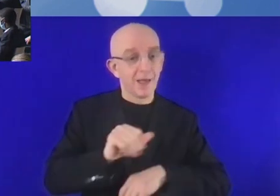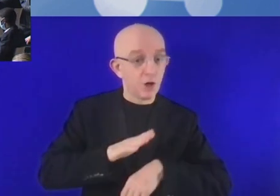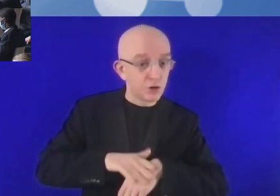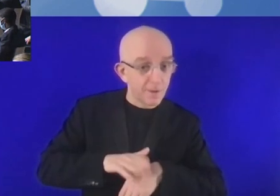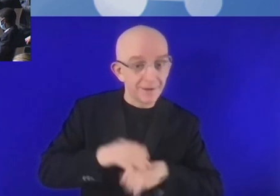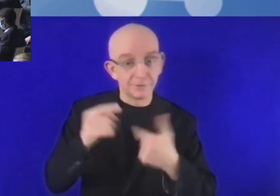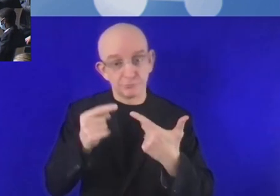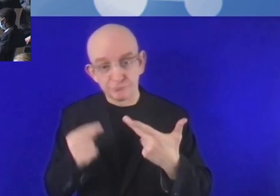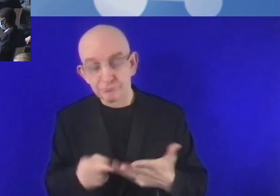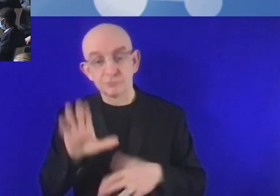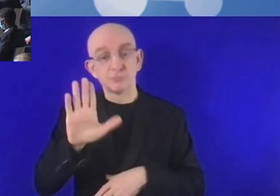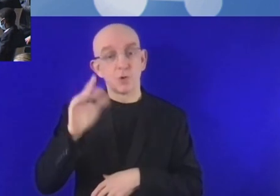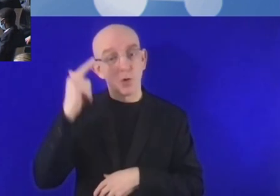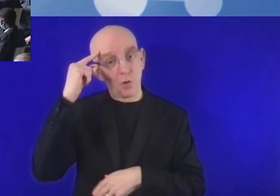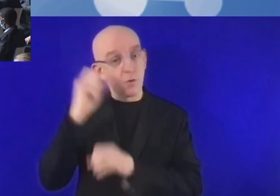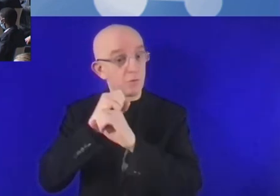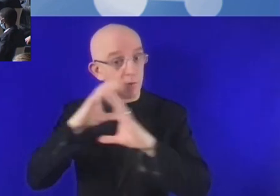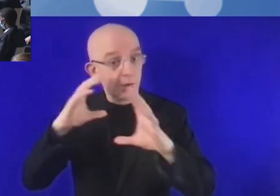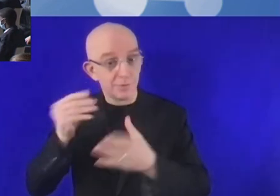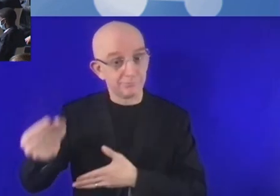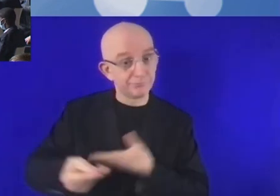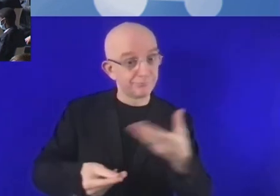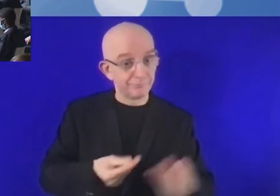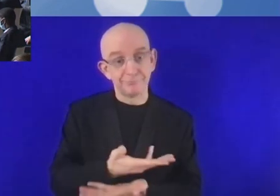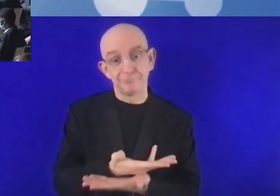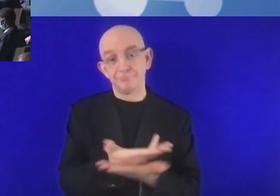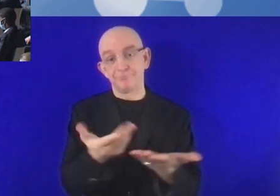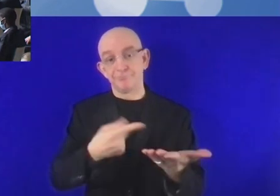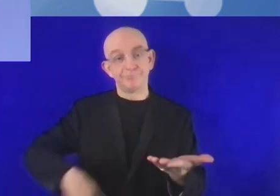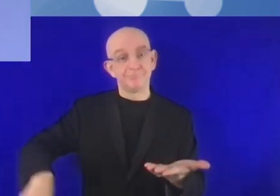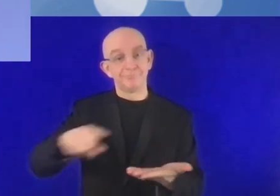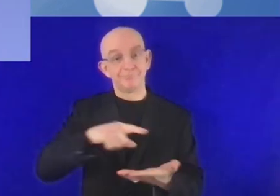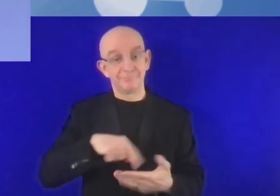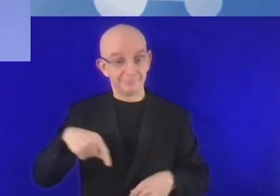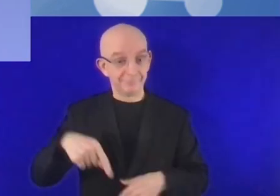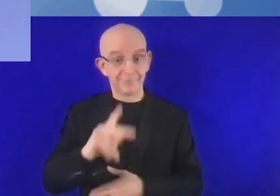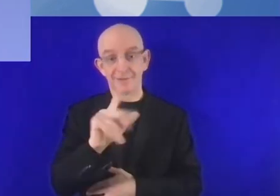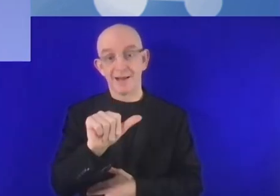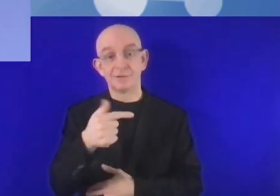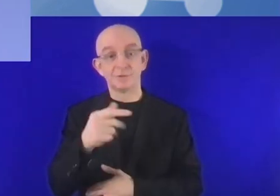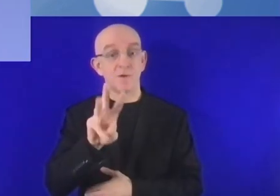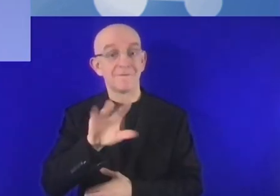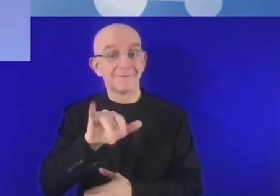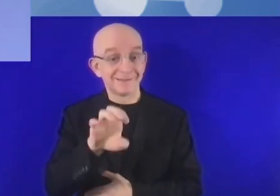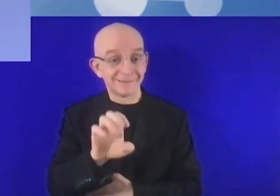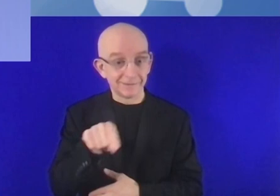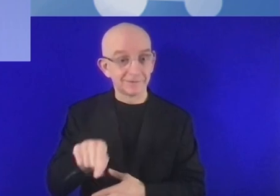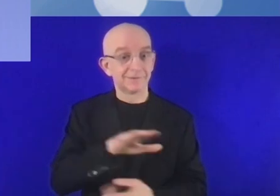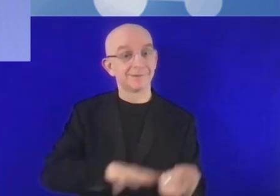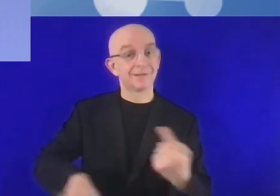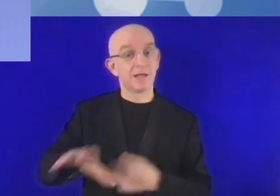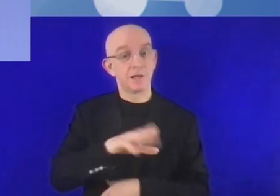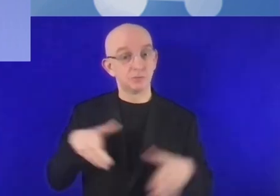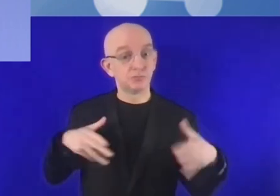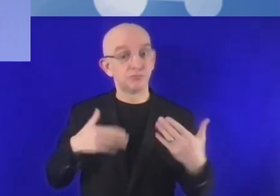nieskrępowany podzielić się swoimi opiniami. Bardzo dziękuję, Szanowni Państwo, za udział w tej ceremonii otwarcia tu na